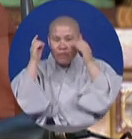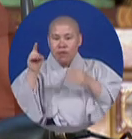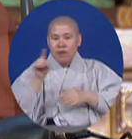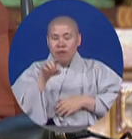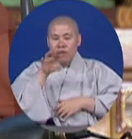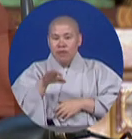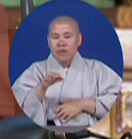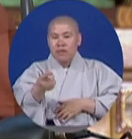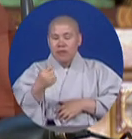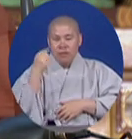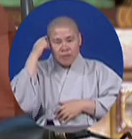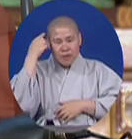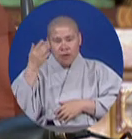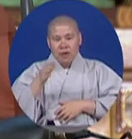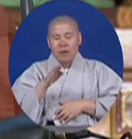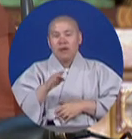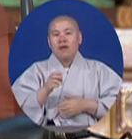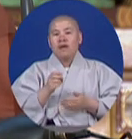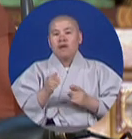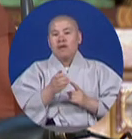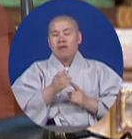법신을 잃어버린 데서 왔다.